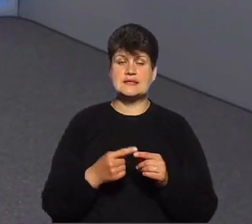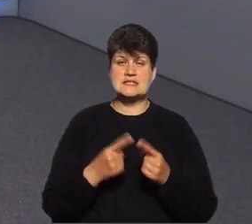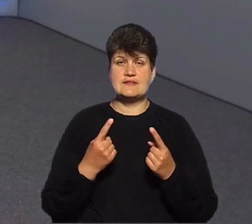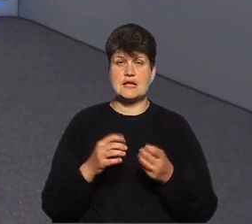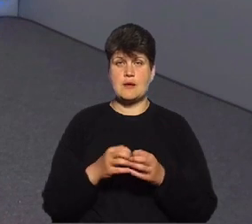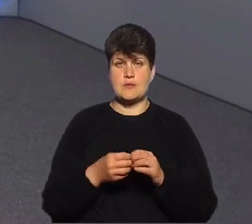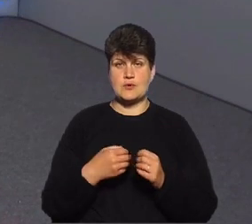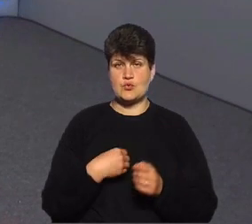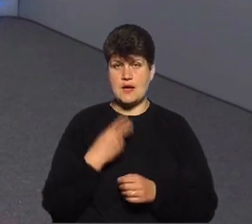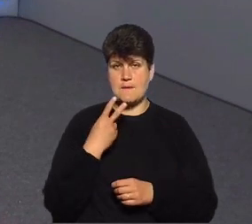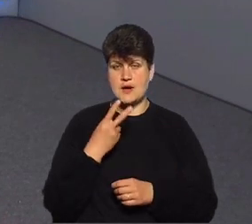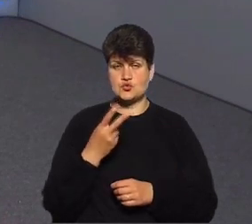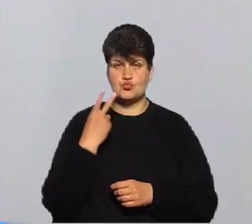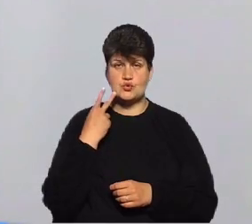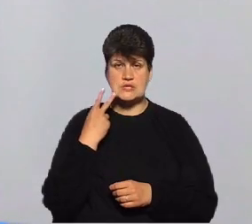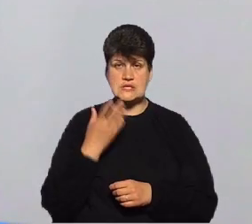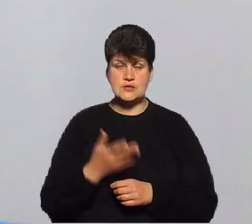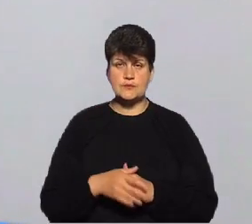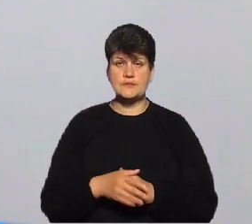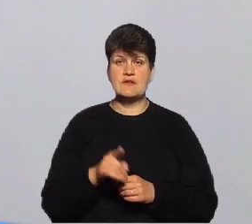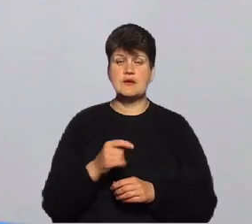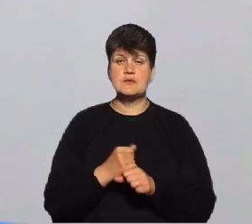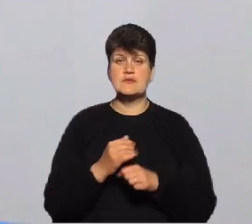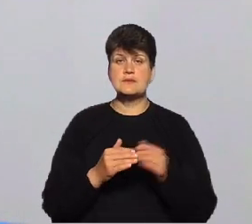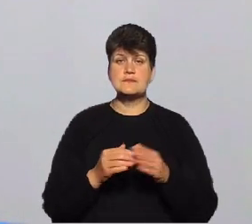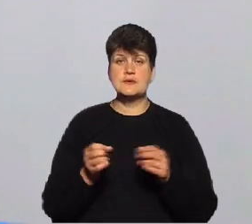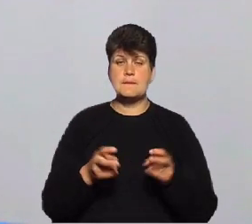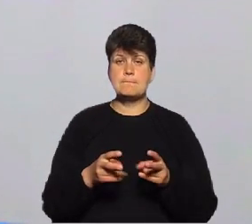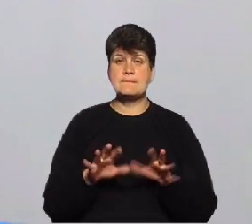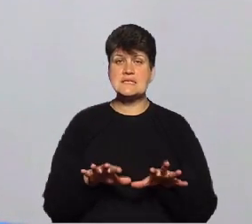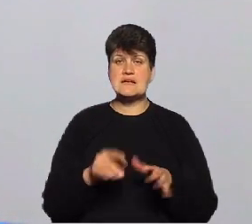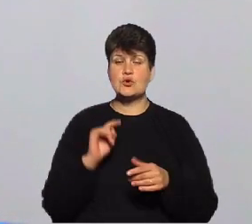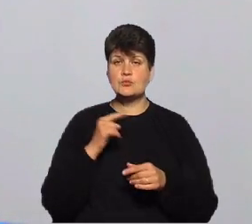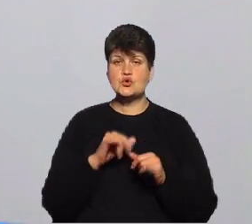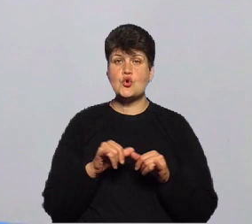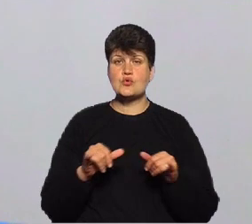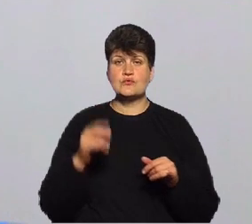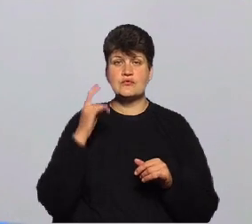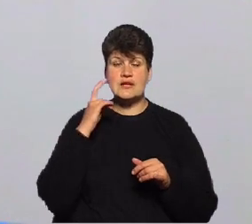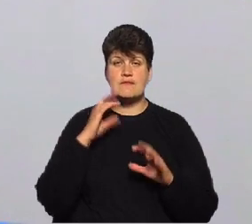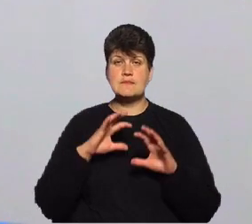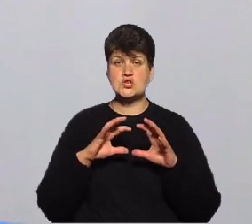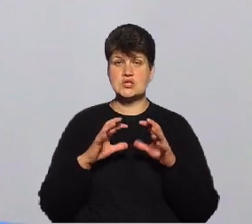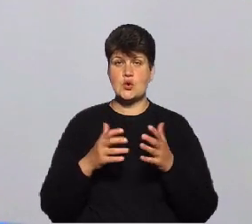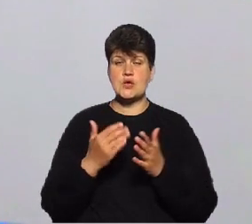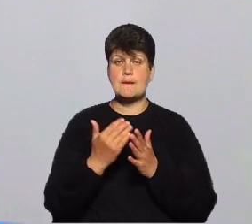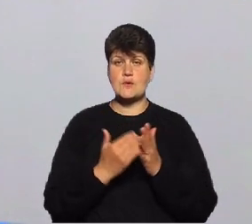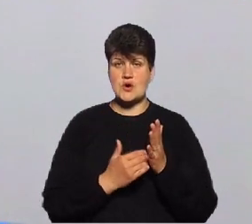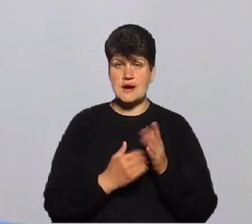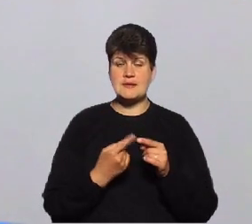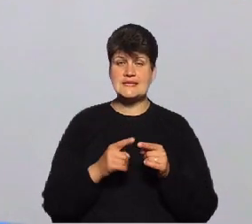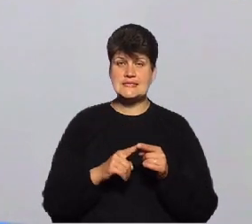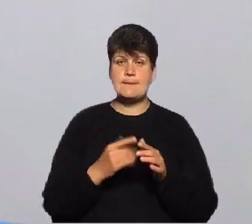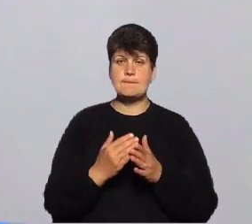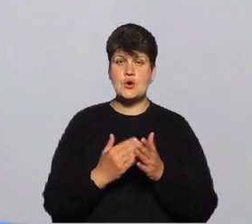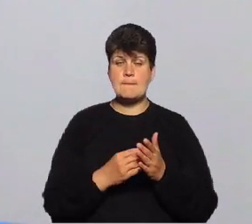постійно. Пане Богдане, ви працювали фахівцем з місцевого економічного розвитку у Києві в міжнародній програмі, це так, це програма